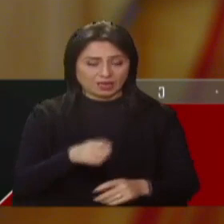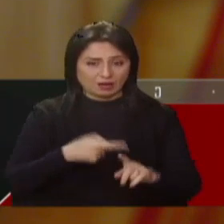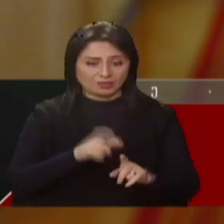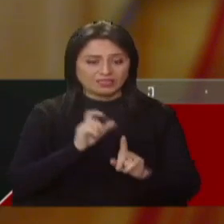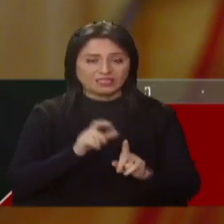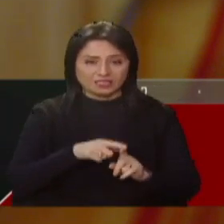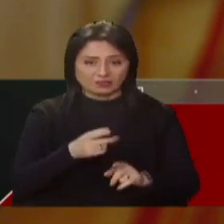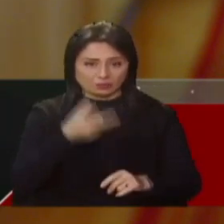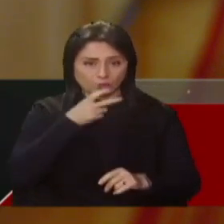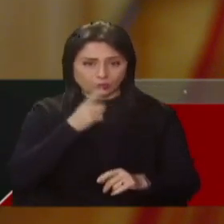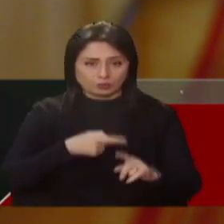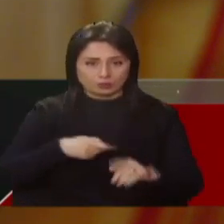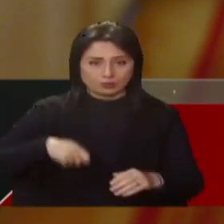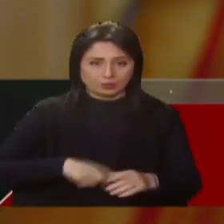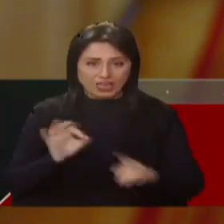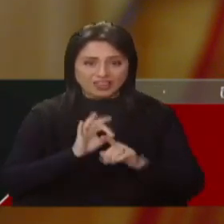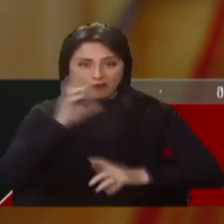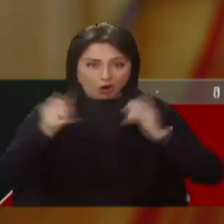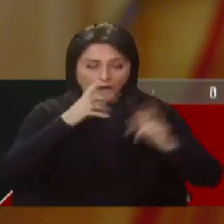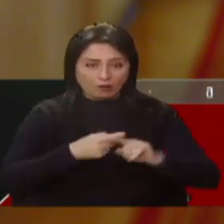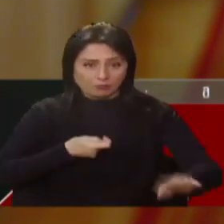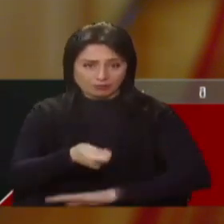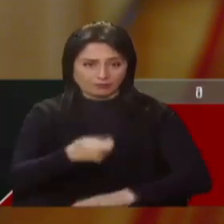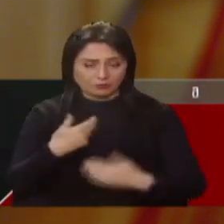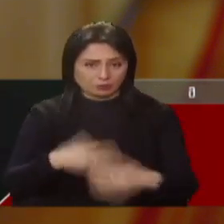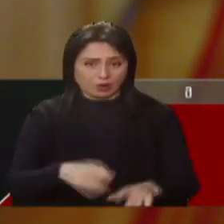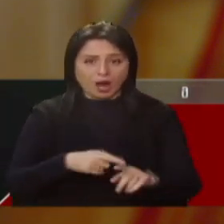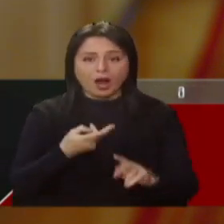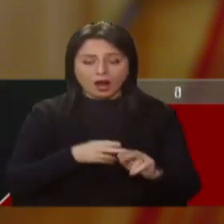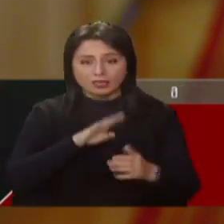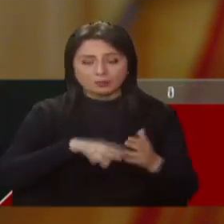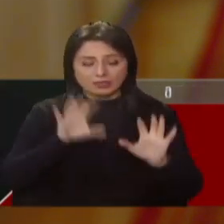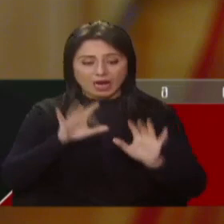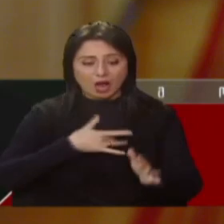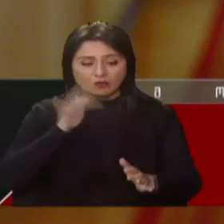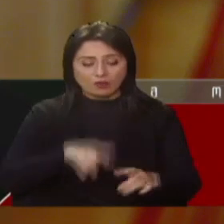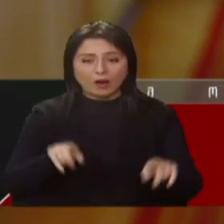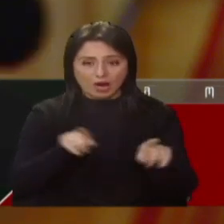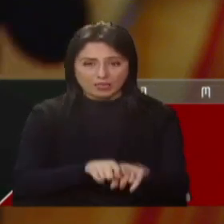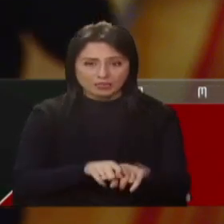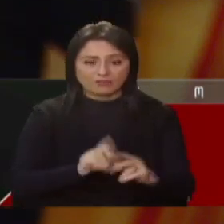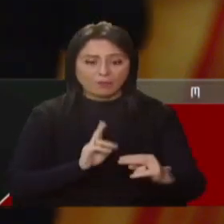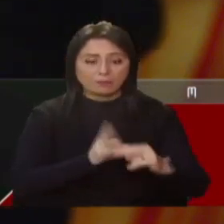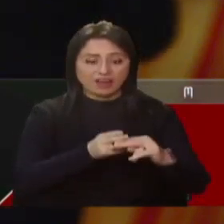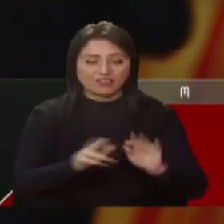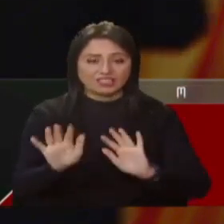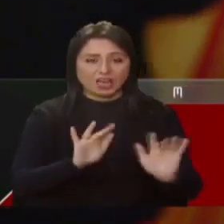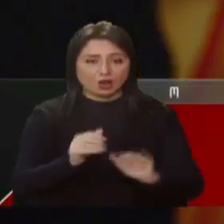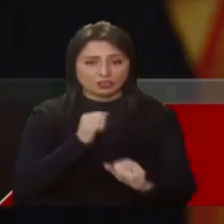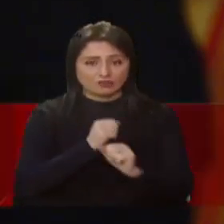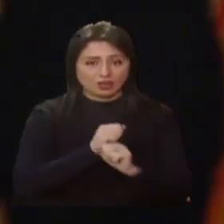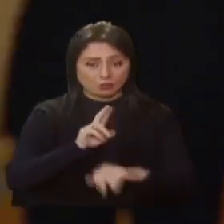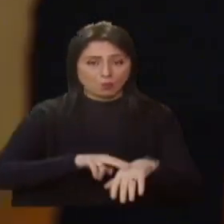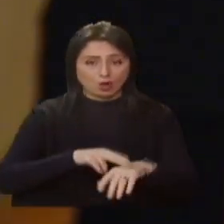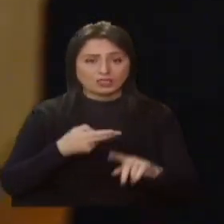ასე თქვათ გაუაზრებელ საქციელს რასაც აქვს ადგილი. Ამიტომ ჩვენ გარდა იმისა რომ კანონს ვამკაცებთ ასევე პრევენციულ ღონისძიებას ახორციელებს